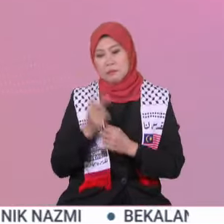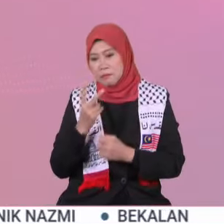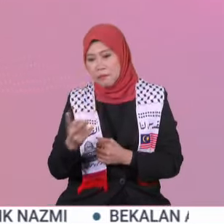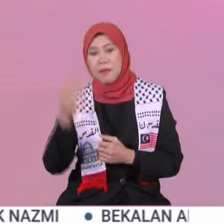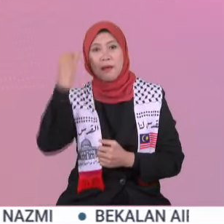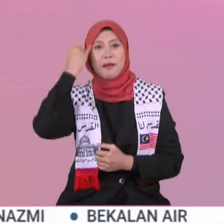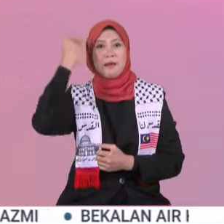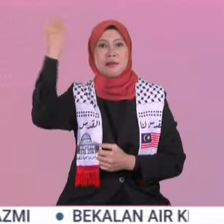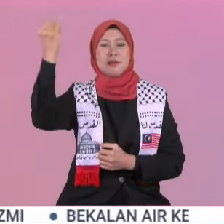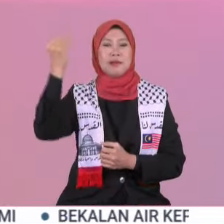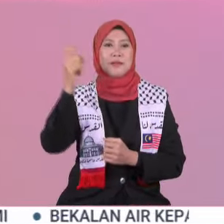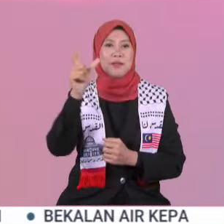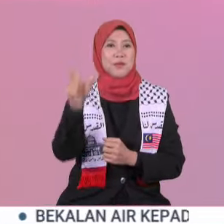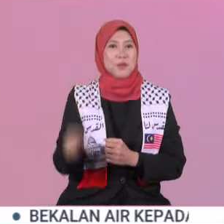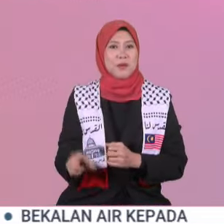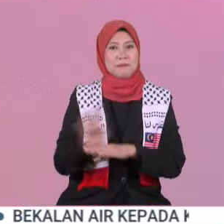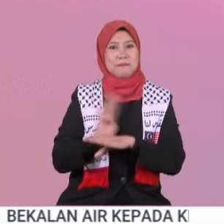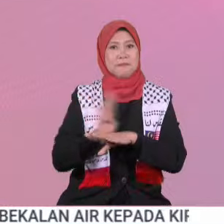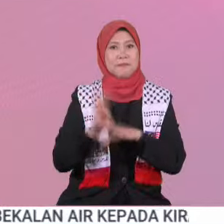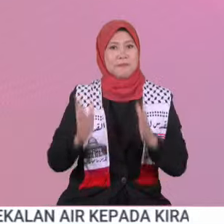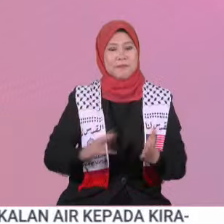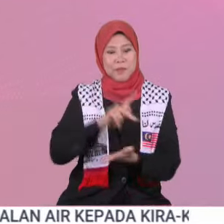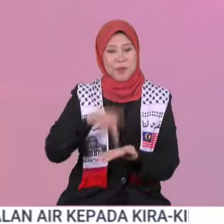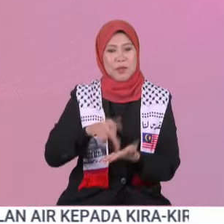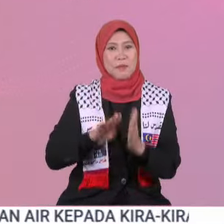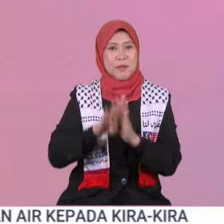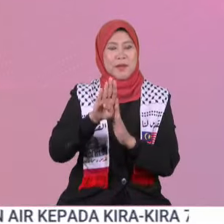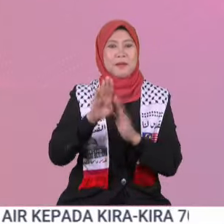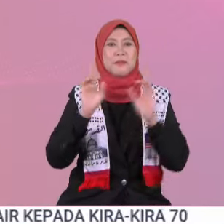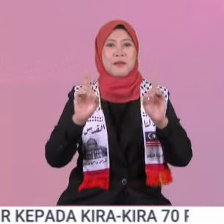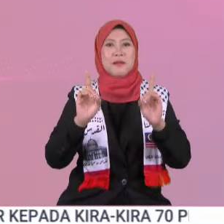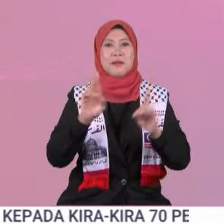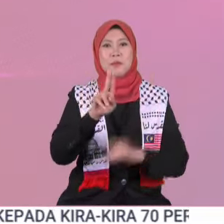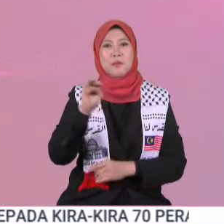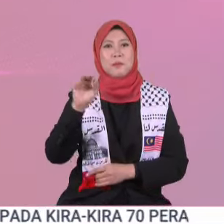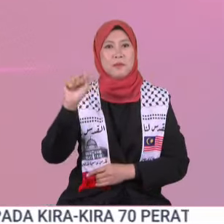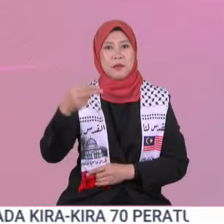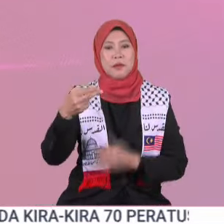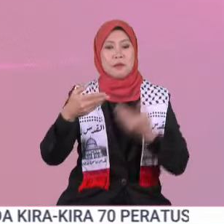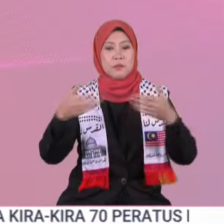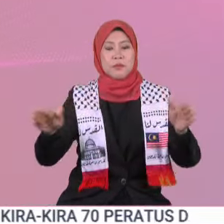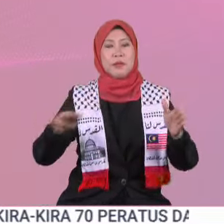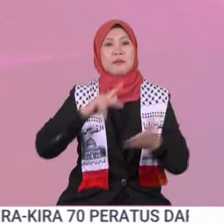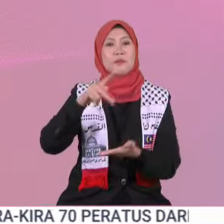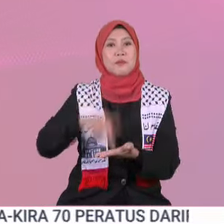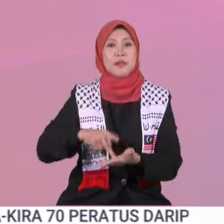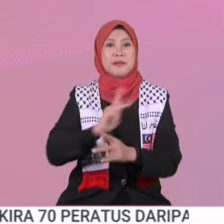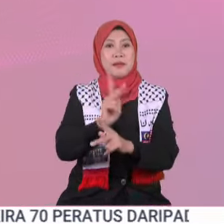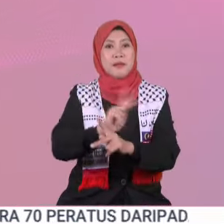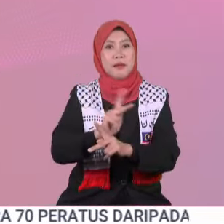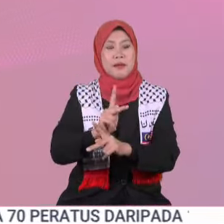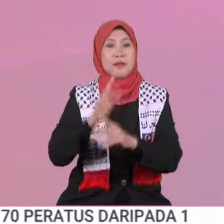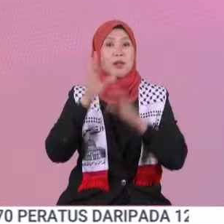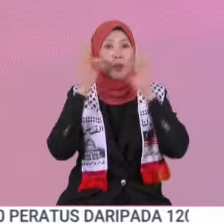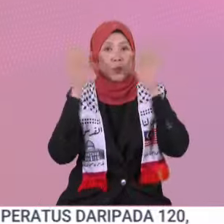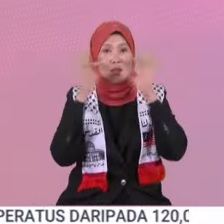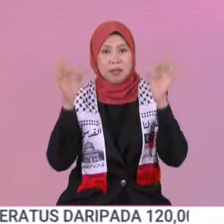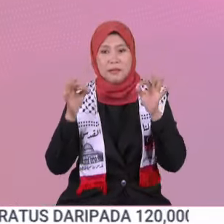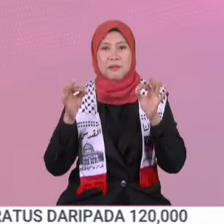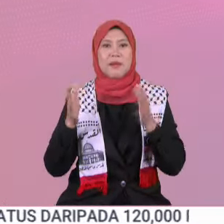memberikan idea kepada seorang pengusaha pusat pembangunan dan pendidikan umah membuka pusat penjagaan kucing jalanan dikenali